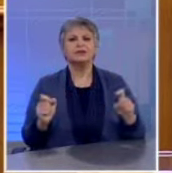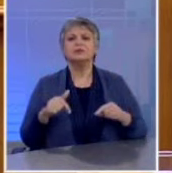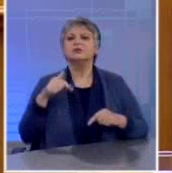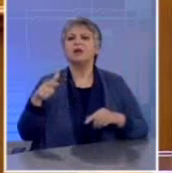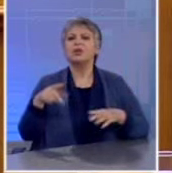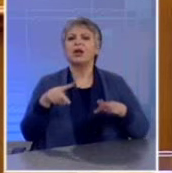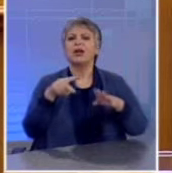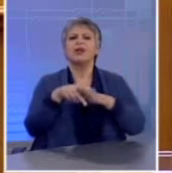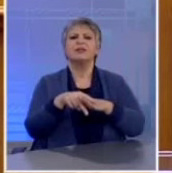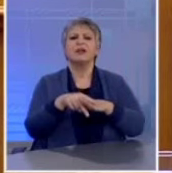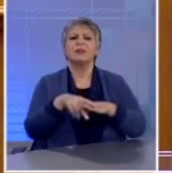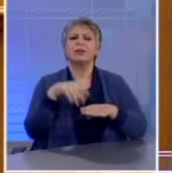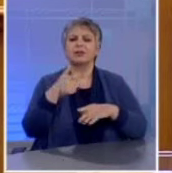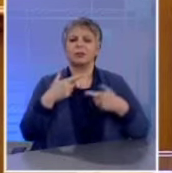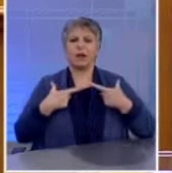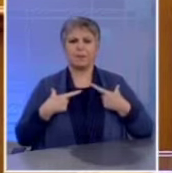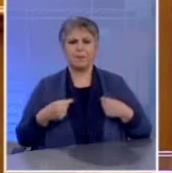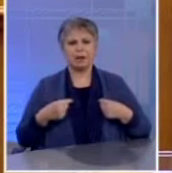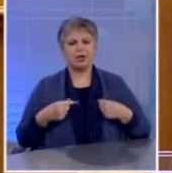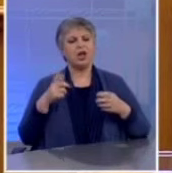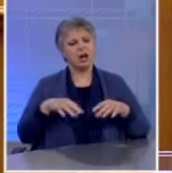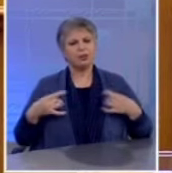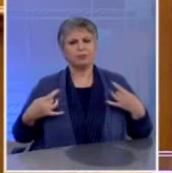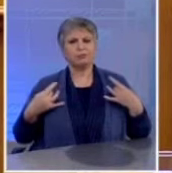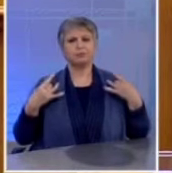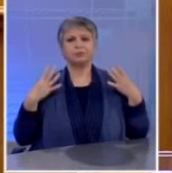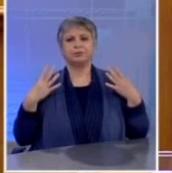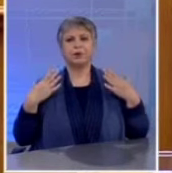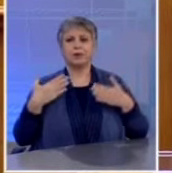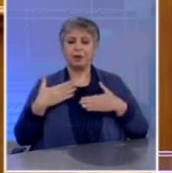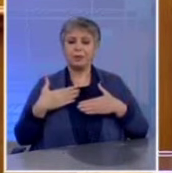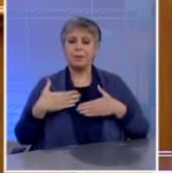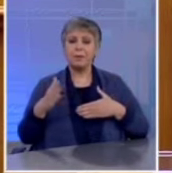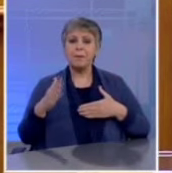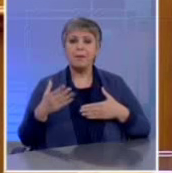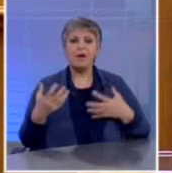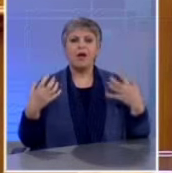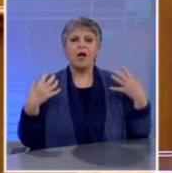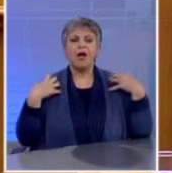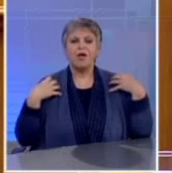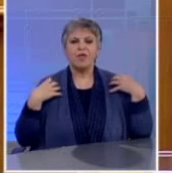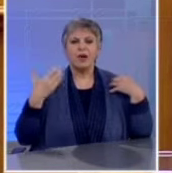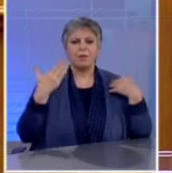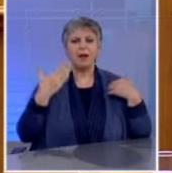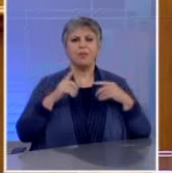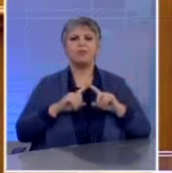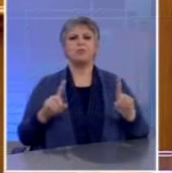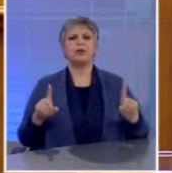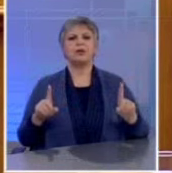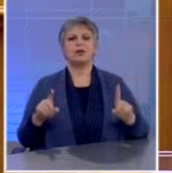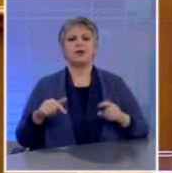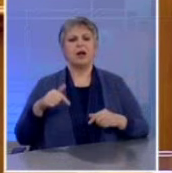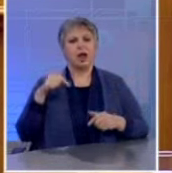απαλλαγή των στελεχών των τραπεζών από τις πιθανές τους ευθύνες για μια πρακτική η οποία δεν δικαιολογείται κατά κανέναν